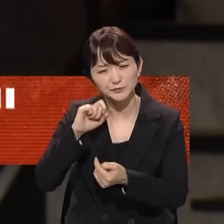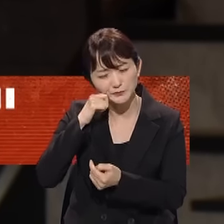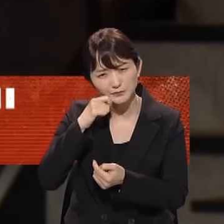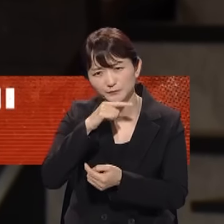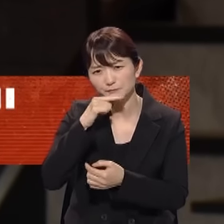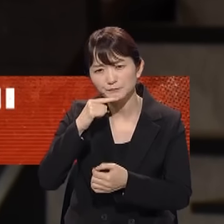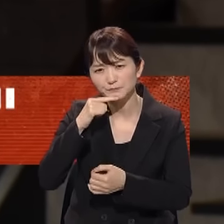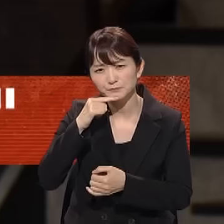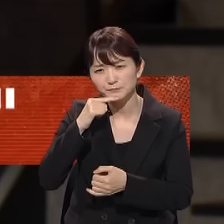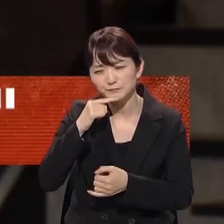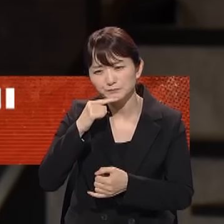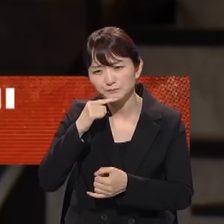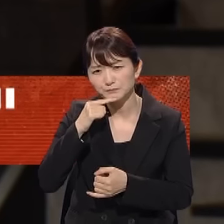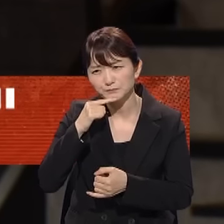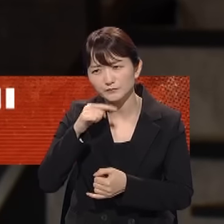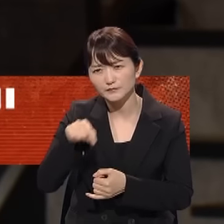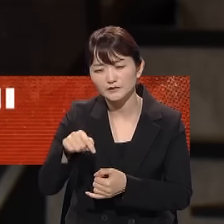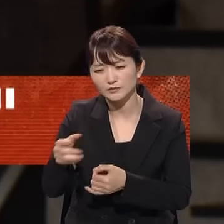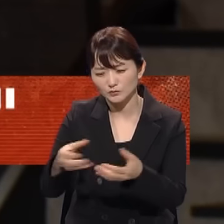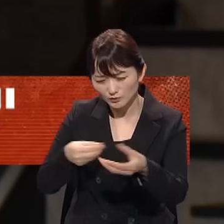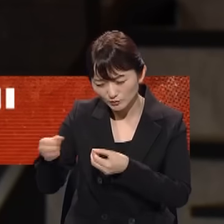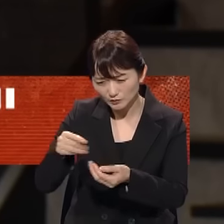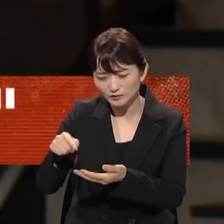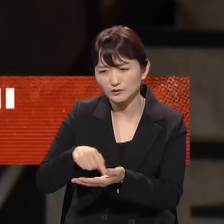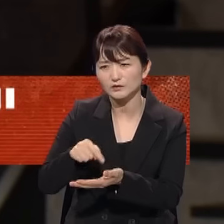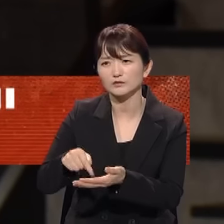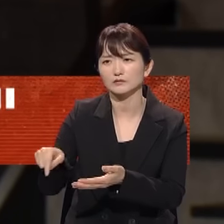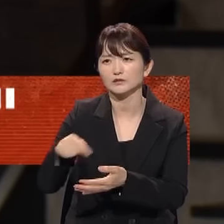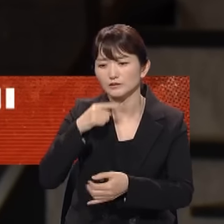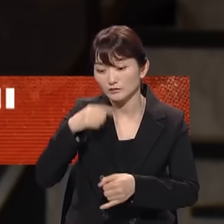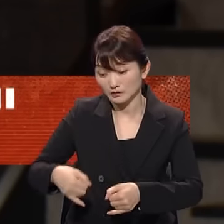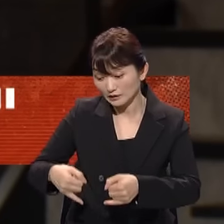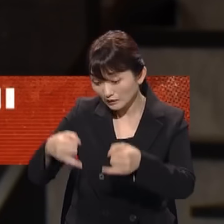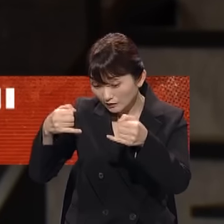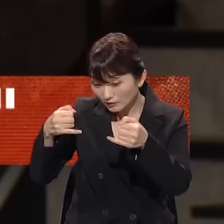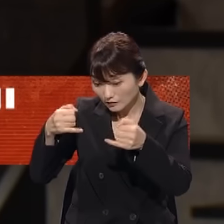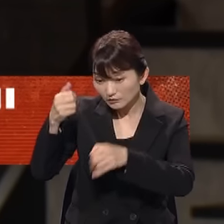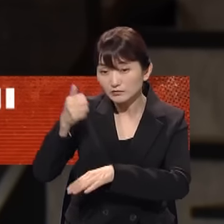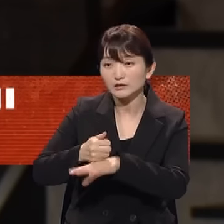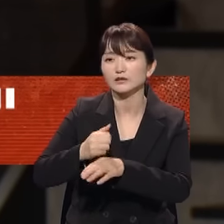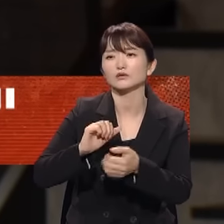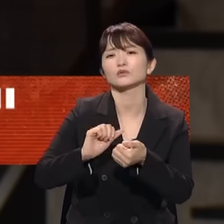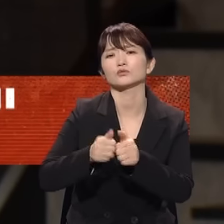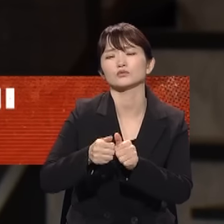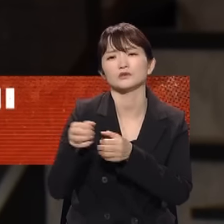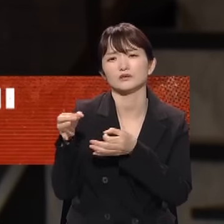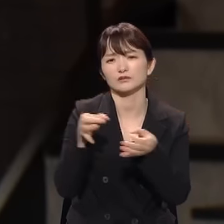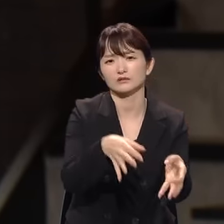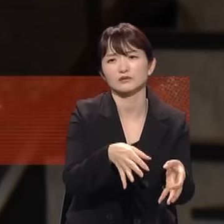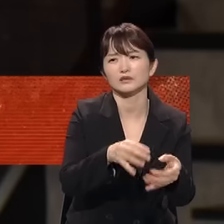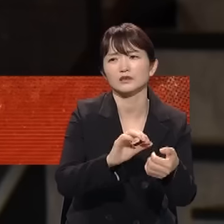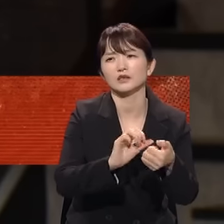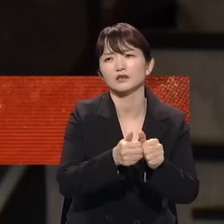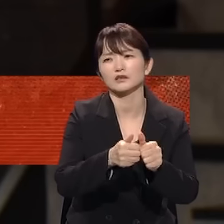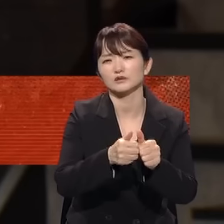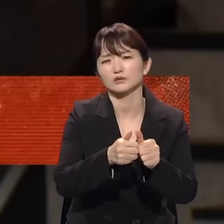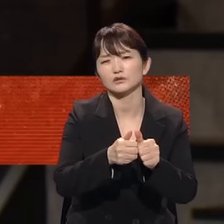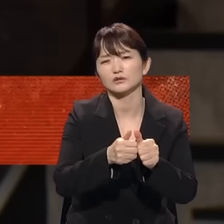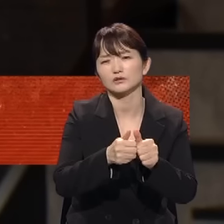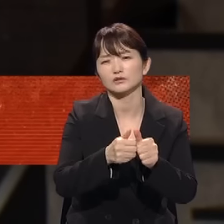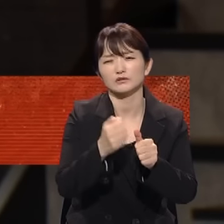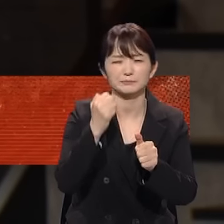내가 대출을 해서 이거를 메꿨는데 결국엔 대출금도 너무 늘어났으니까 내가 결국엔 주식에 손을 댔는데 그 주식도 잘 안